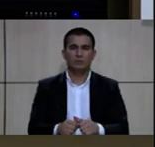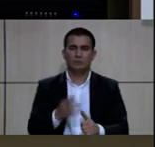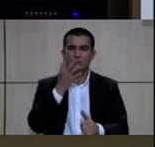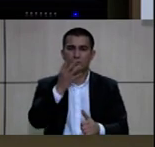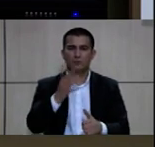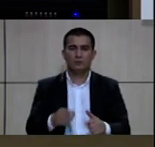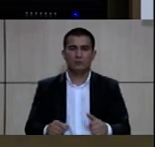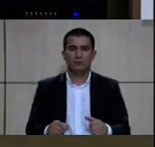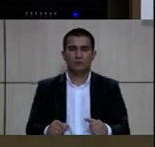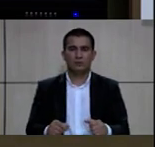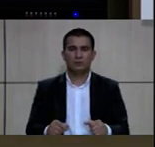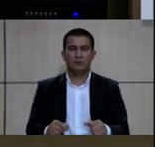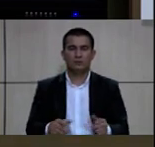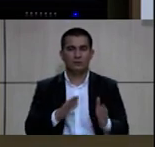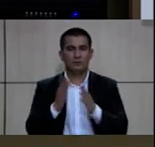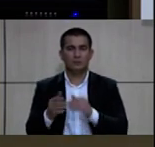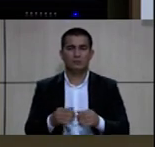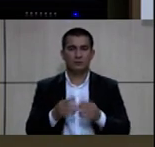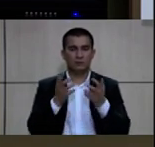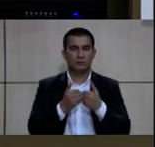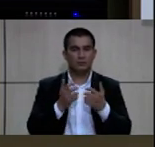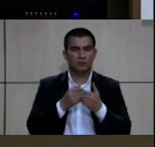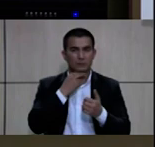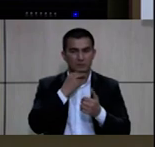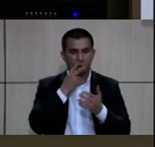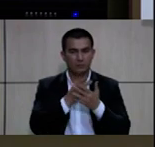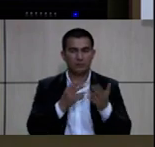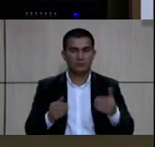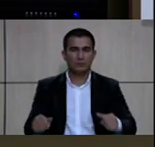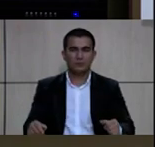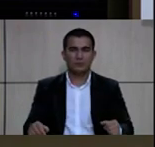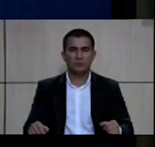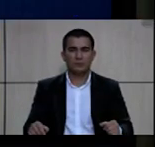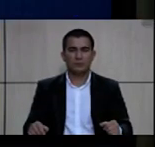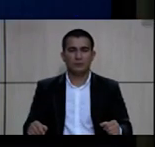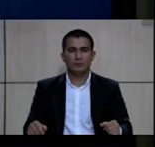4 bo'ldi. Endi yechish